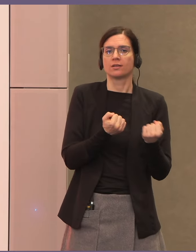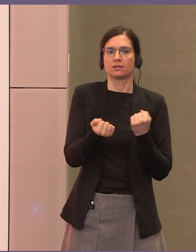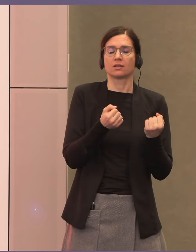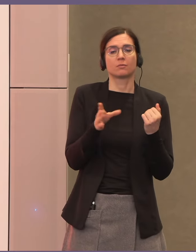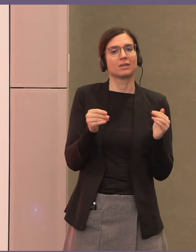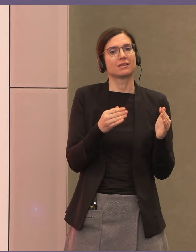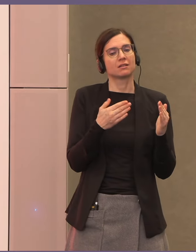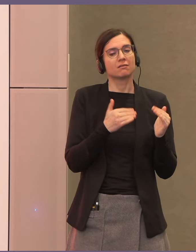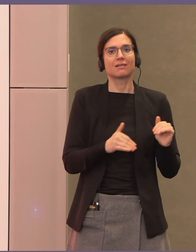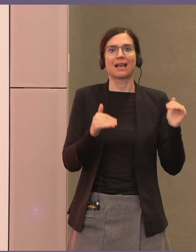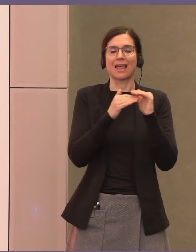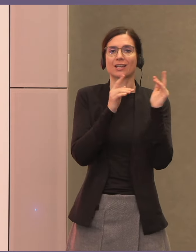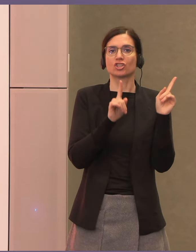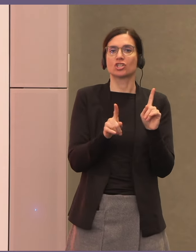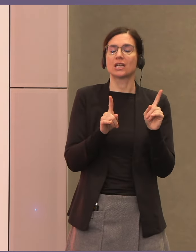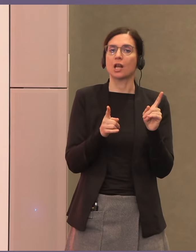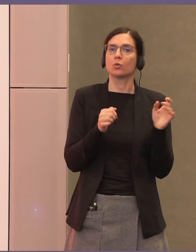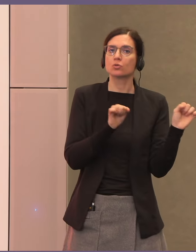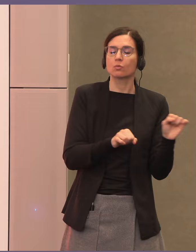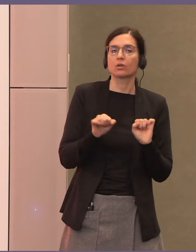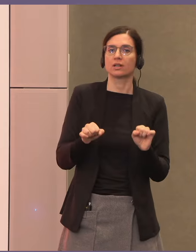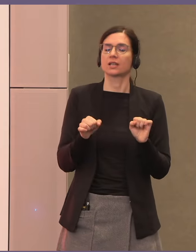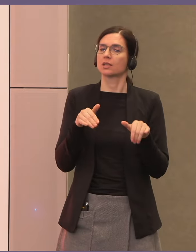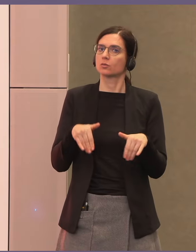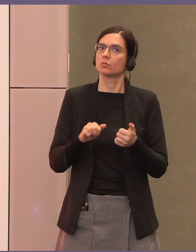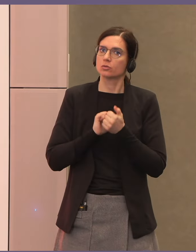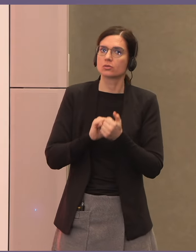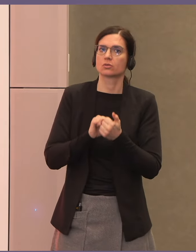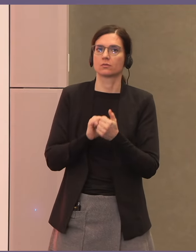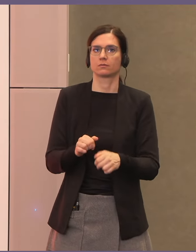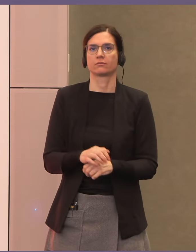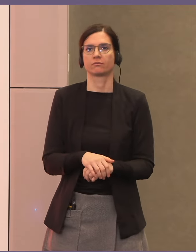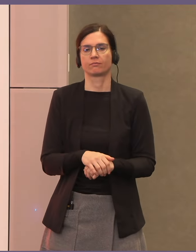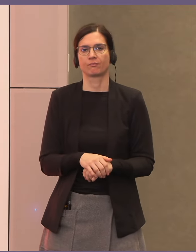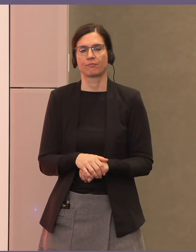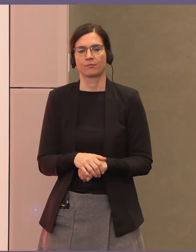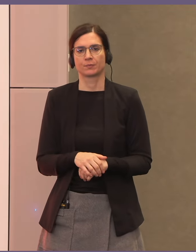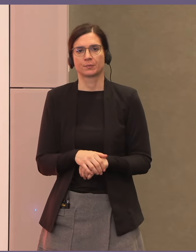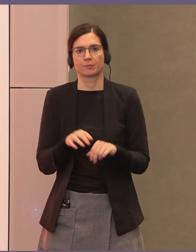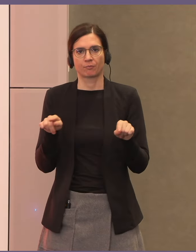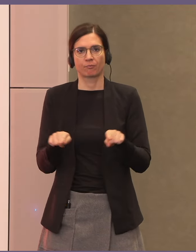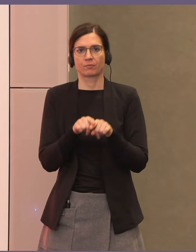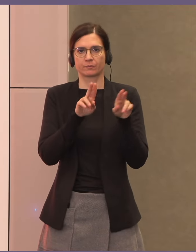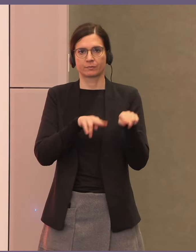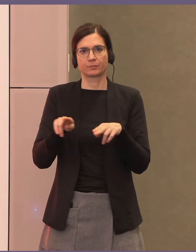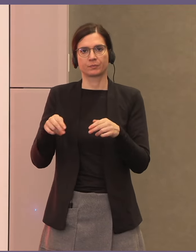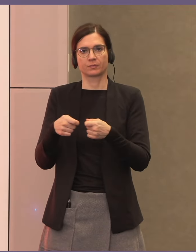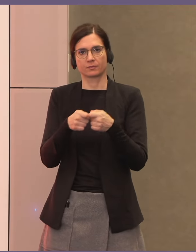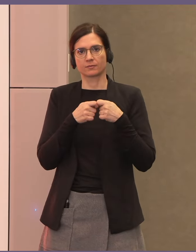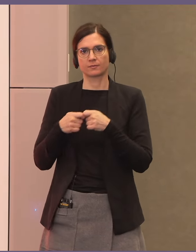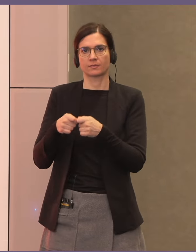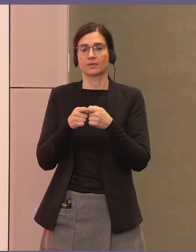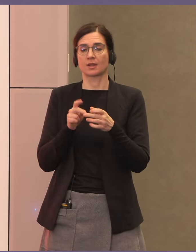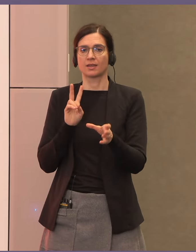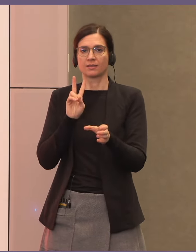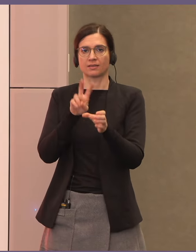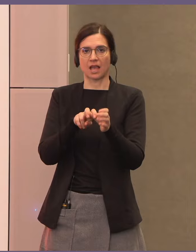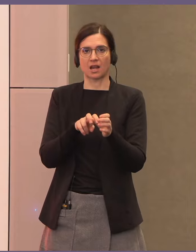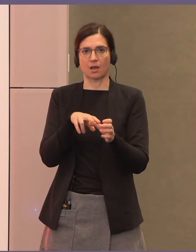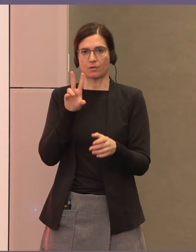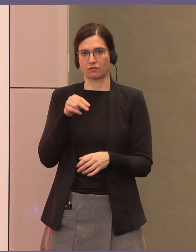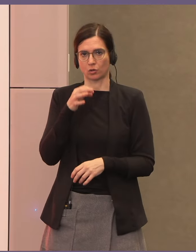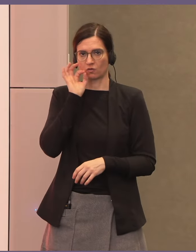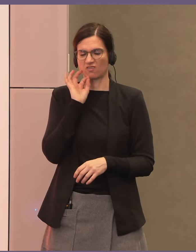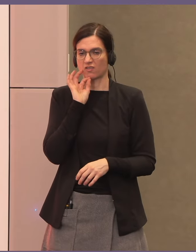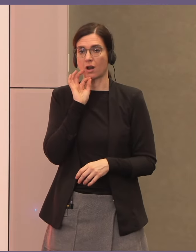mit Gleichstellungspotenzial vorzugehen. Für eine gleichberechtigte gesellschaftliche Teilhabe von Frauen